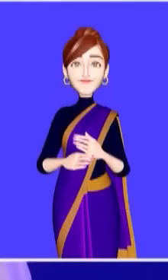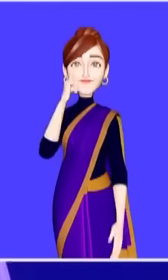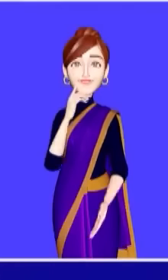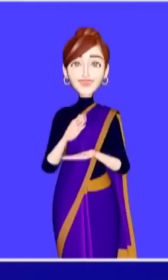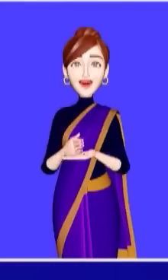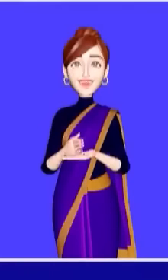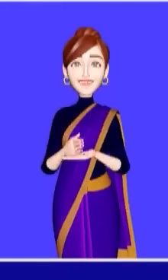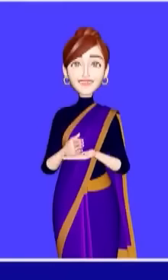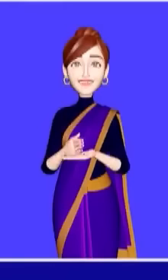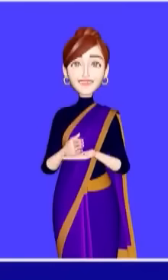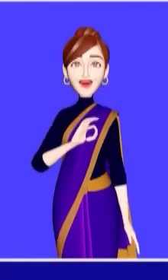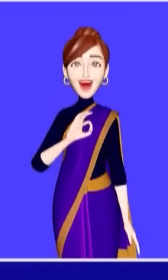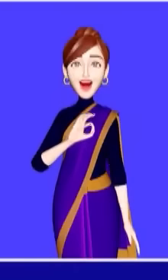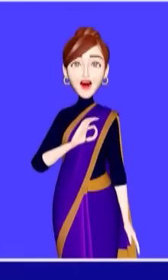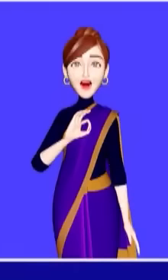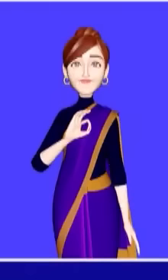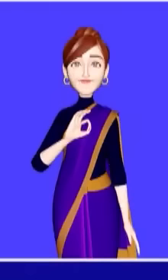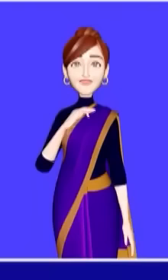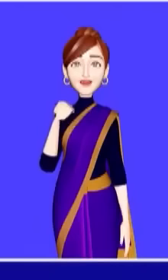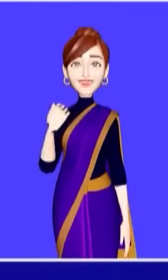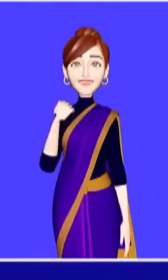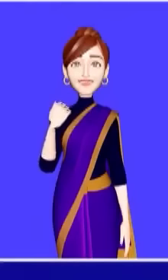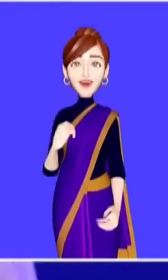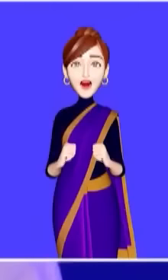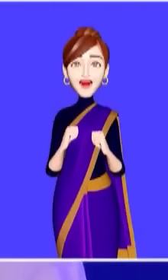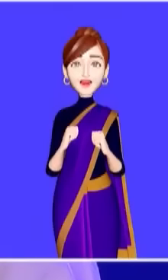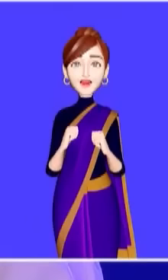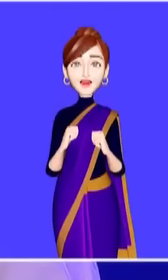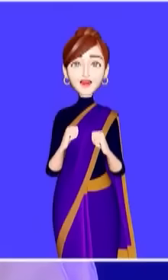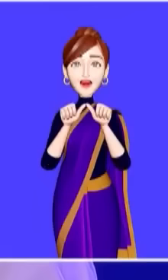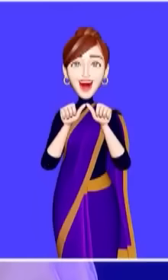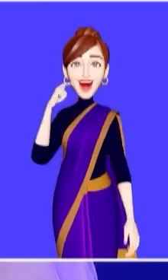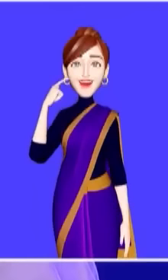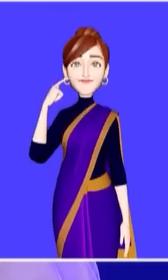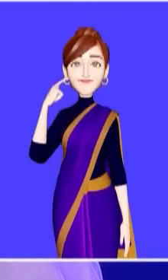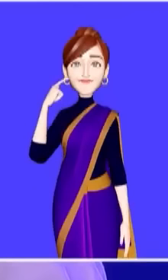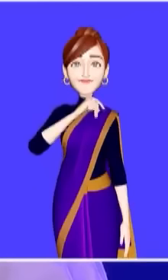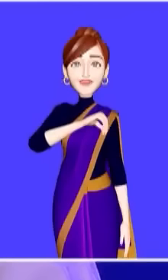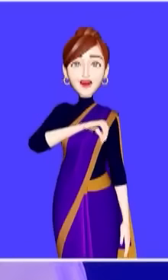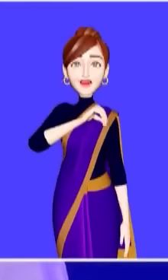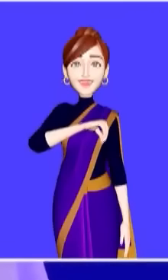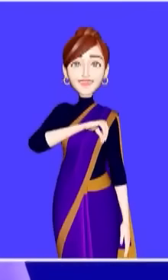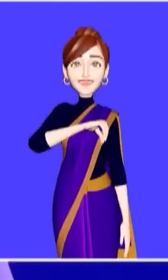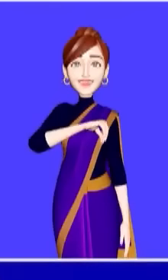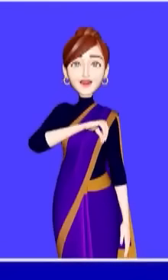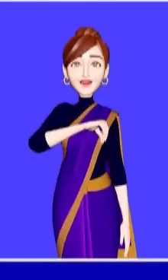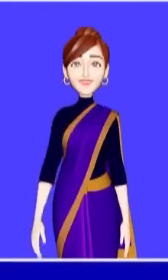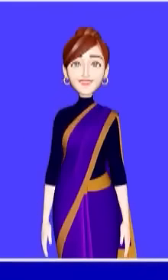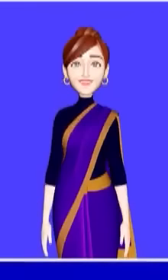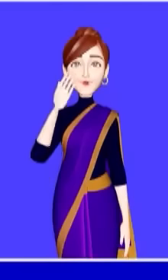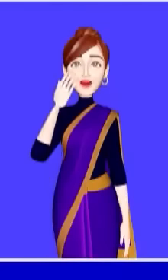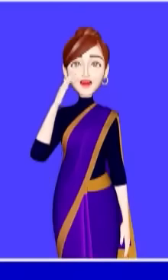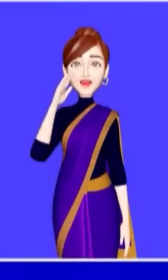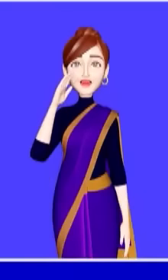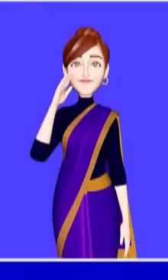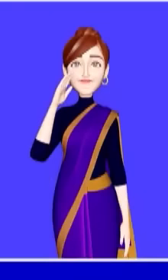इसलिए ये जरूरी है कि ये विश्वास टेक्नोलॉजी में शुरू से बिल्ट